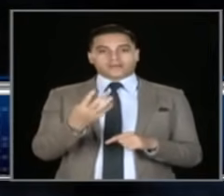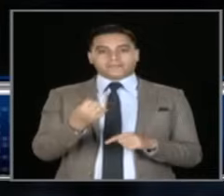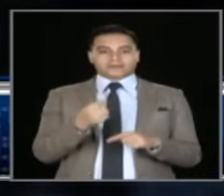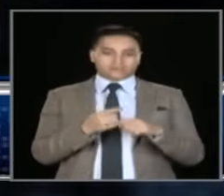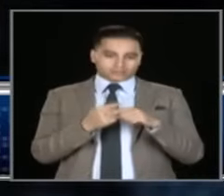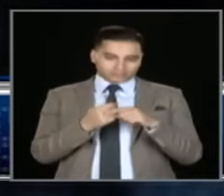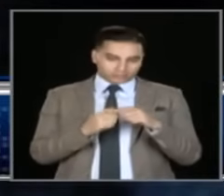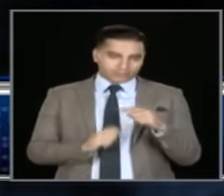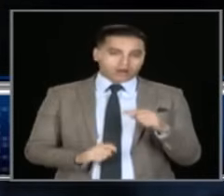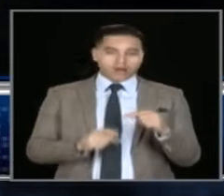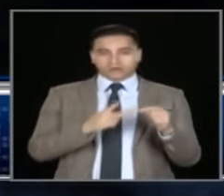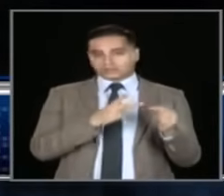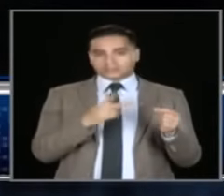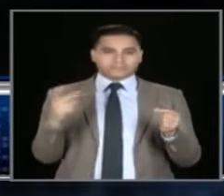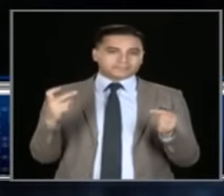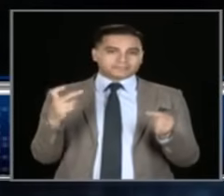942